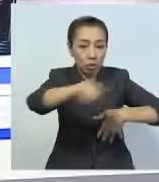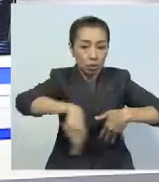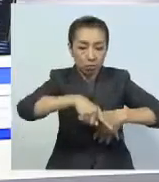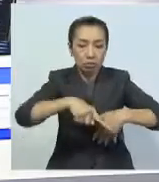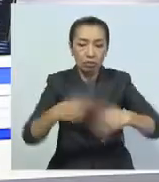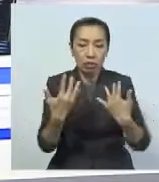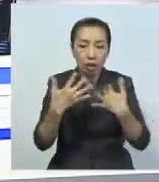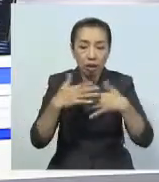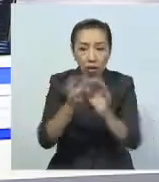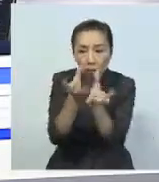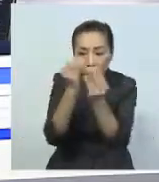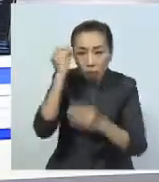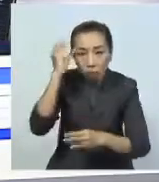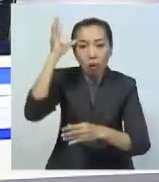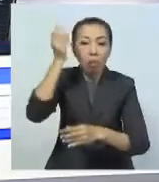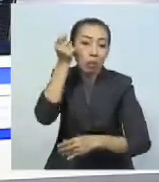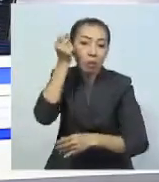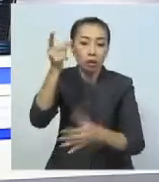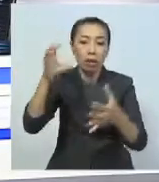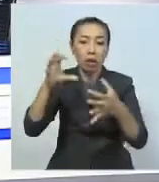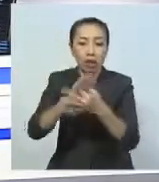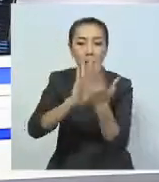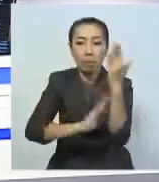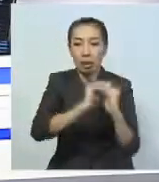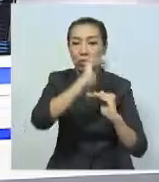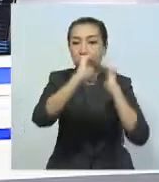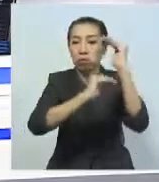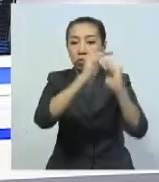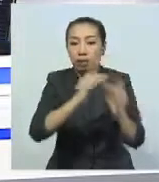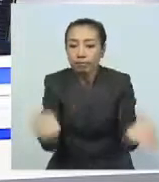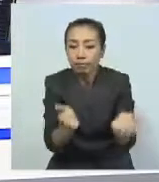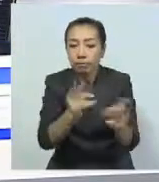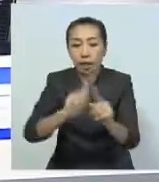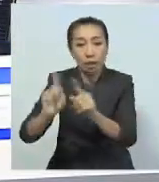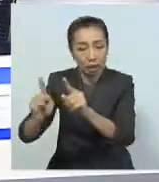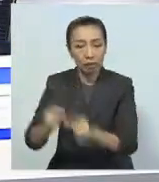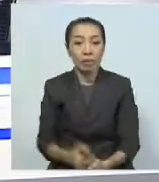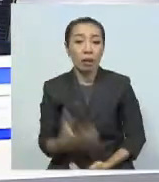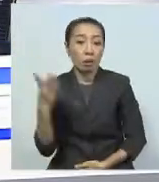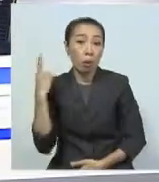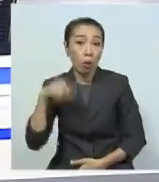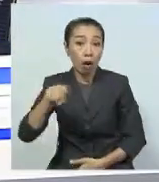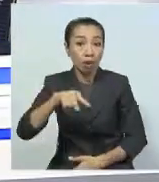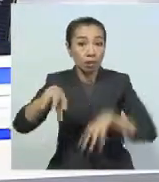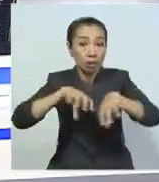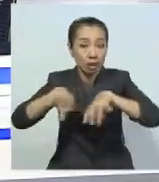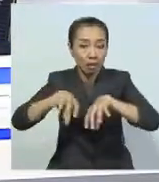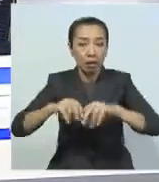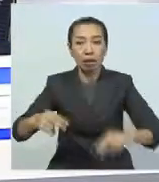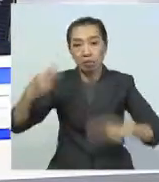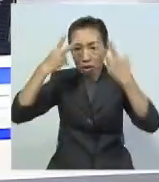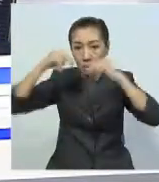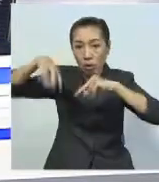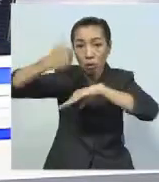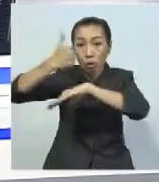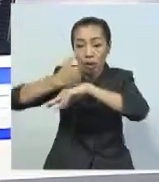ชาชนต่างๆเนี่ยมีความรู้ความเข้าใจถึงเรื่องของการขับเคลื่อนประเทศมากยิ่งขึ้น ใช่ค่ะงานเมื่อคืนนี้นะคะมีทั้งท่านรัฐมนตรีประจำสำนักนายกรั